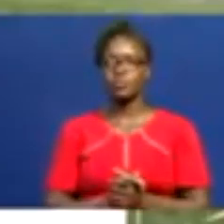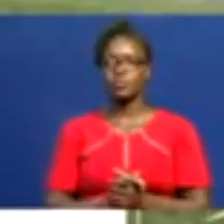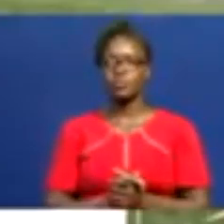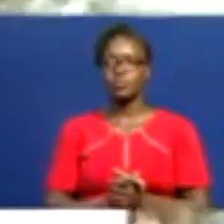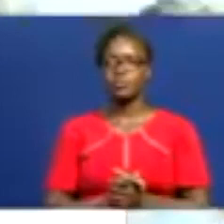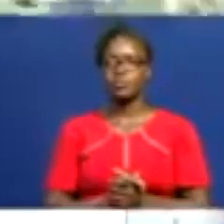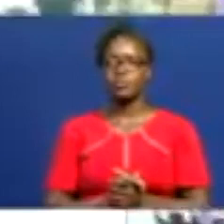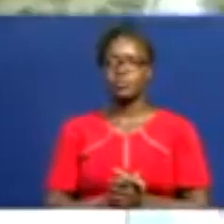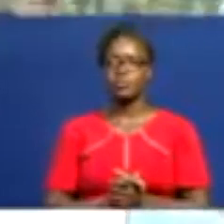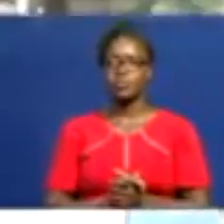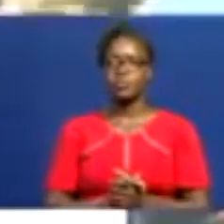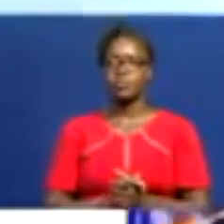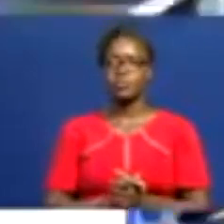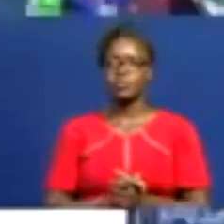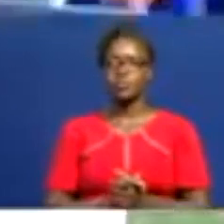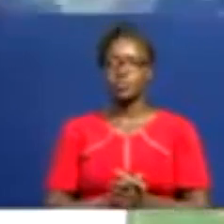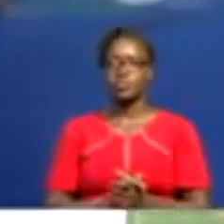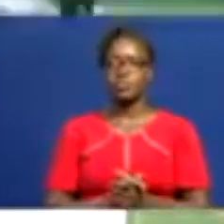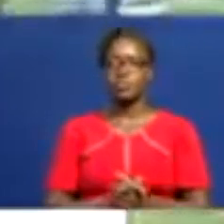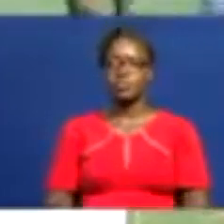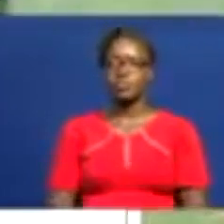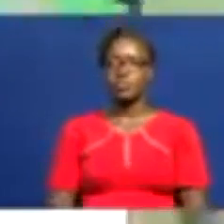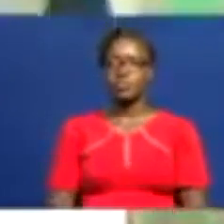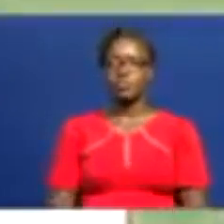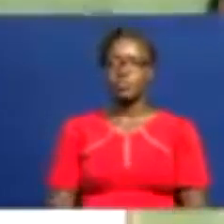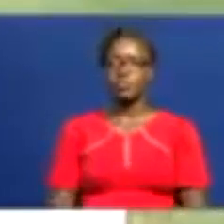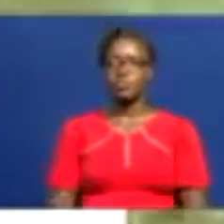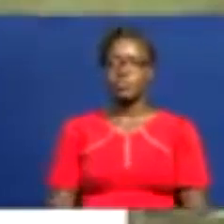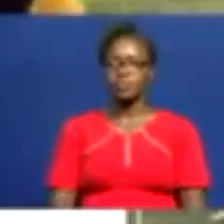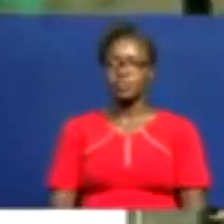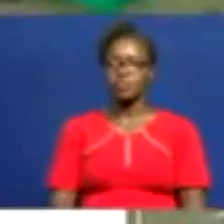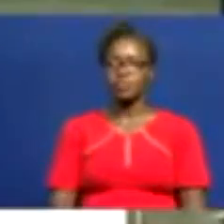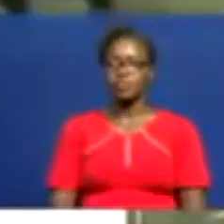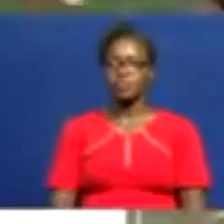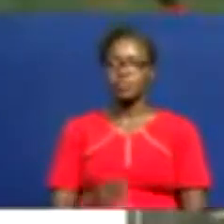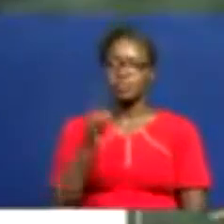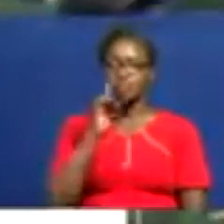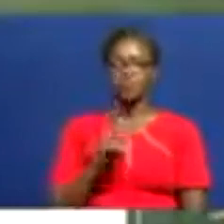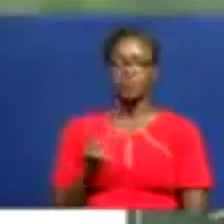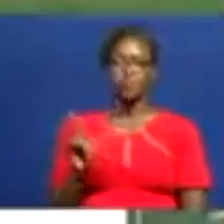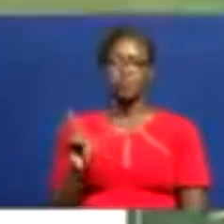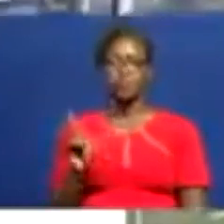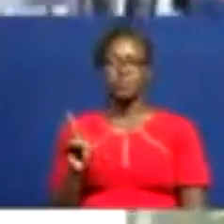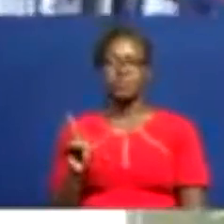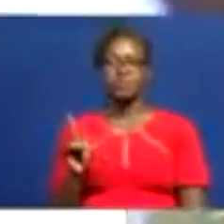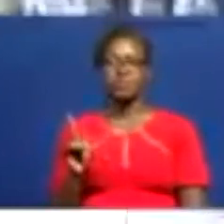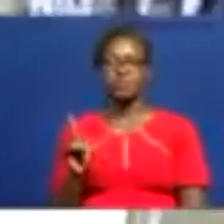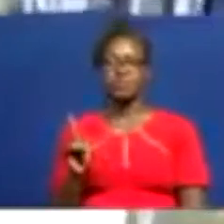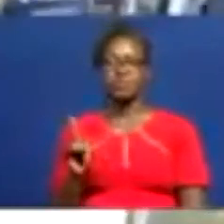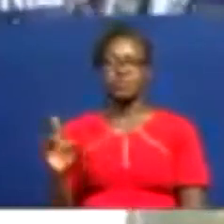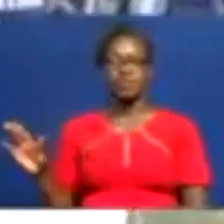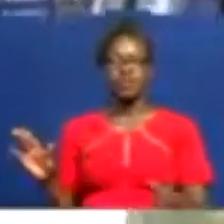Liam Walker for the win. He does it. And the referee says that is full